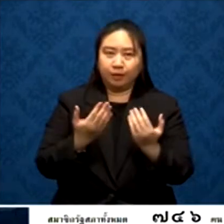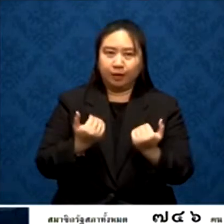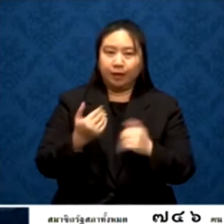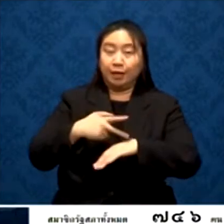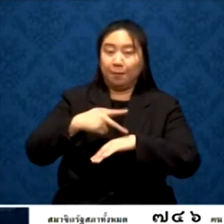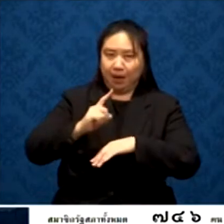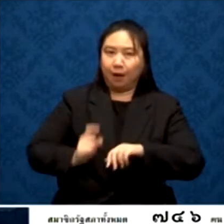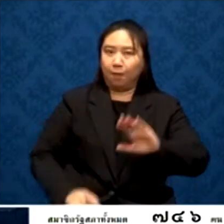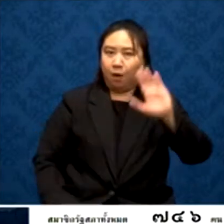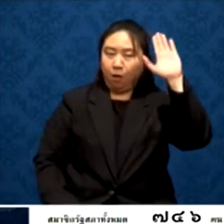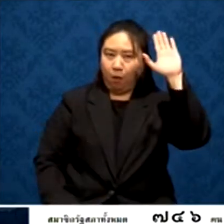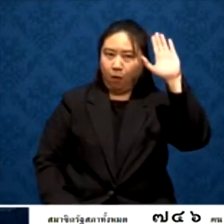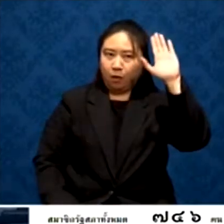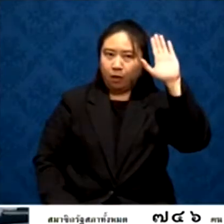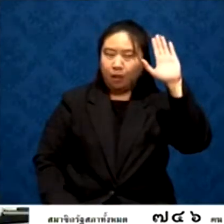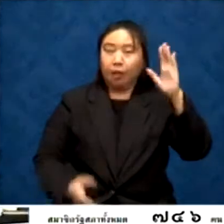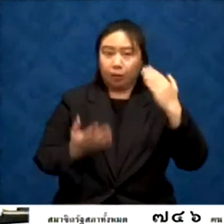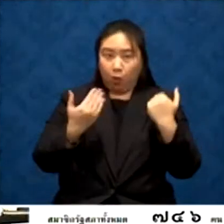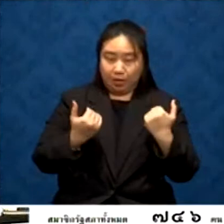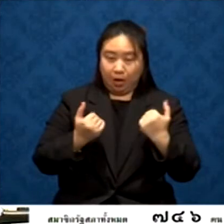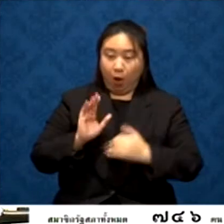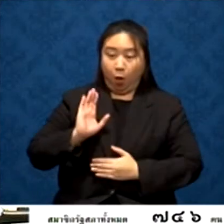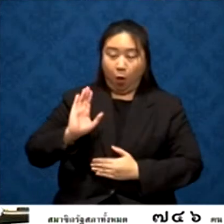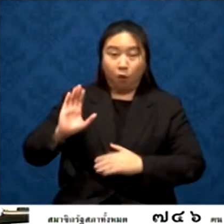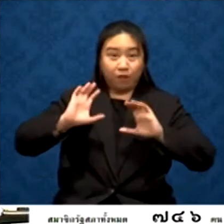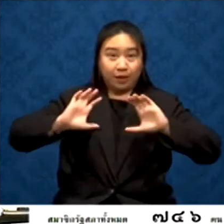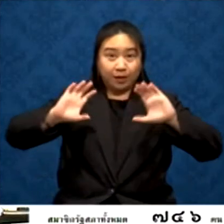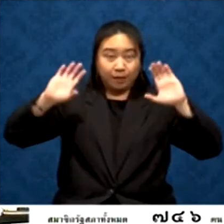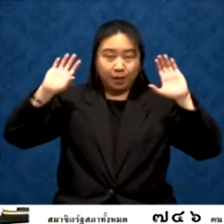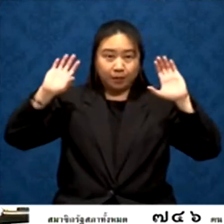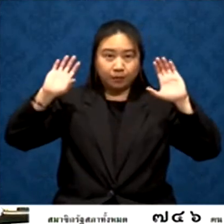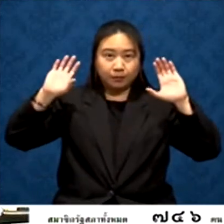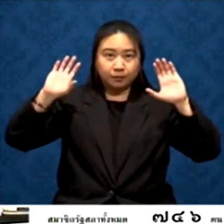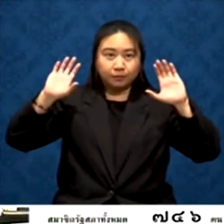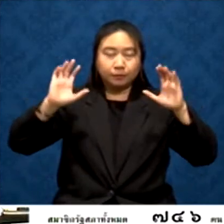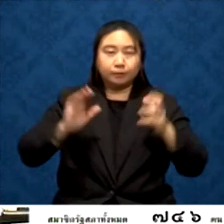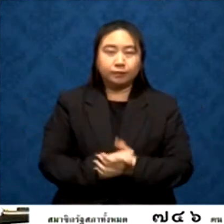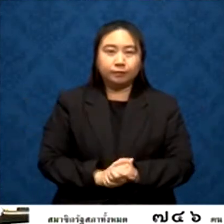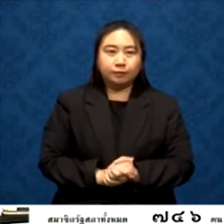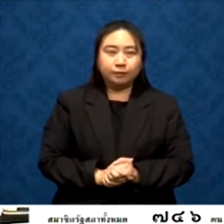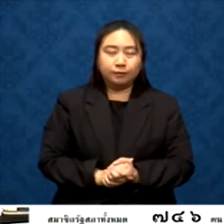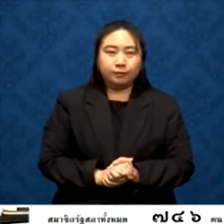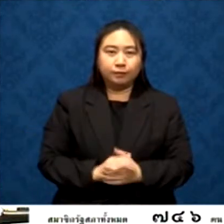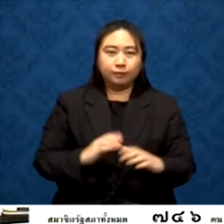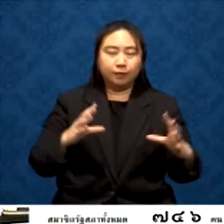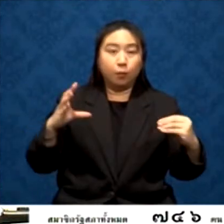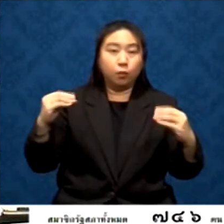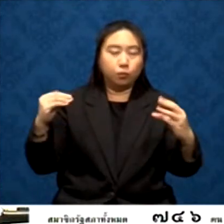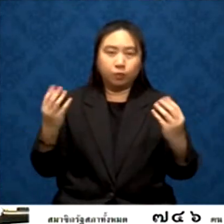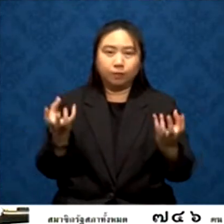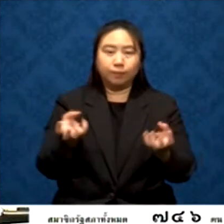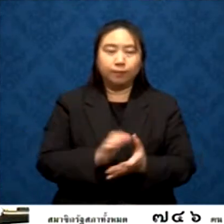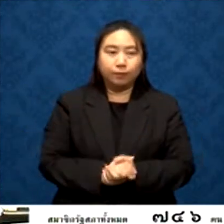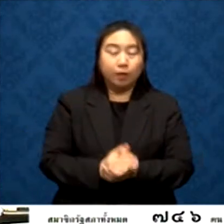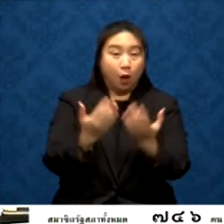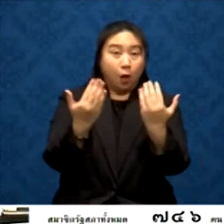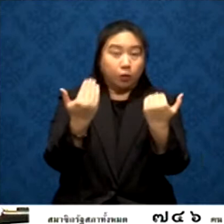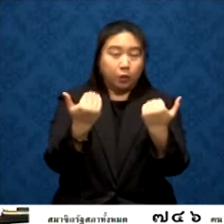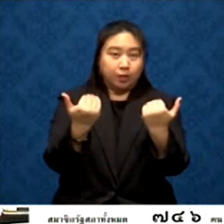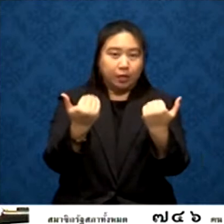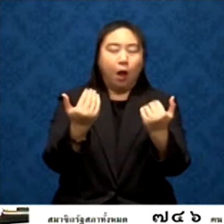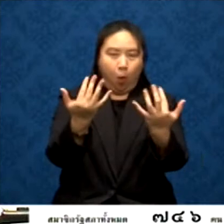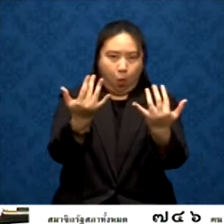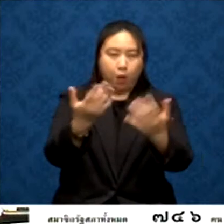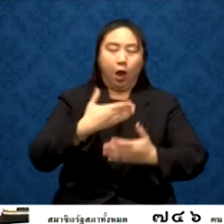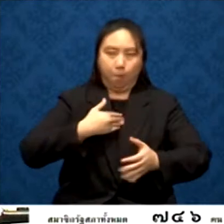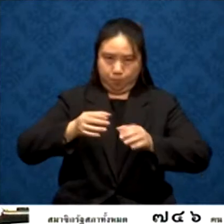9เรื่องการควบคุมการประชุมครับตอนนี้ฝ่ายรัฐบาล ครับ กำลังจะสอบถามท่านประธานนะ เดี๋ยวผมจะวินิจฉัยชี้แจงครับ